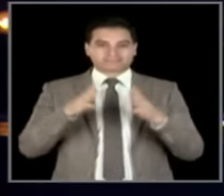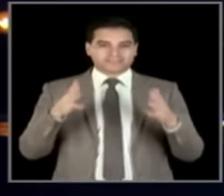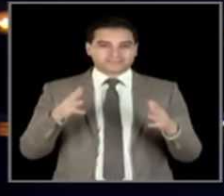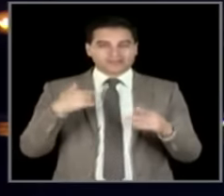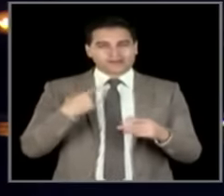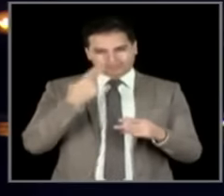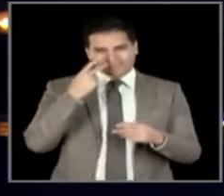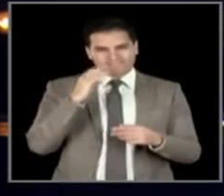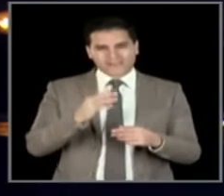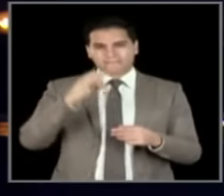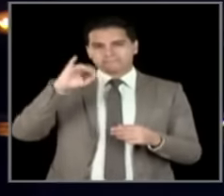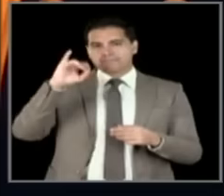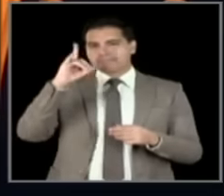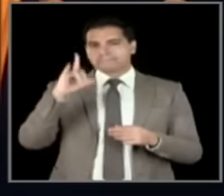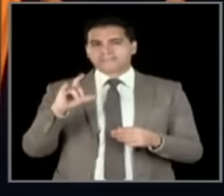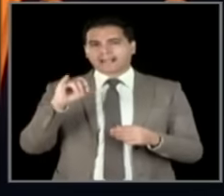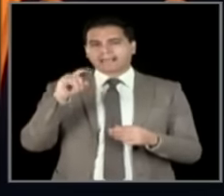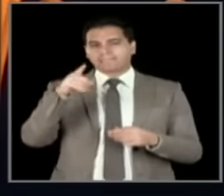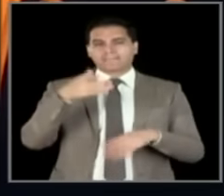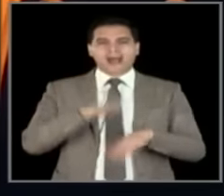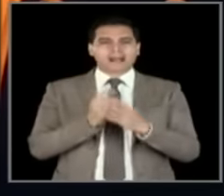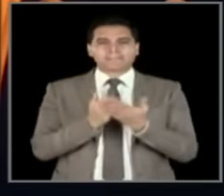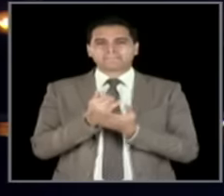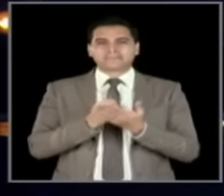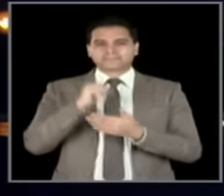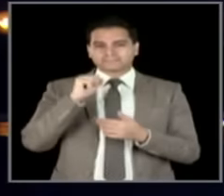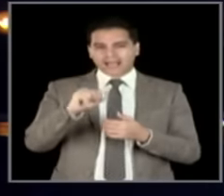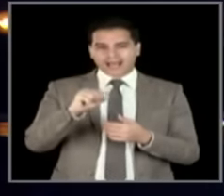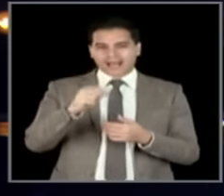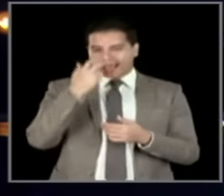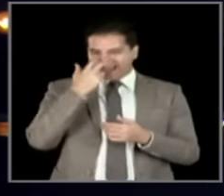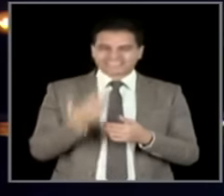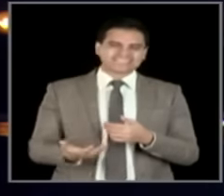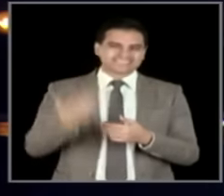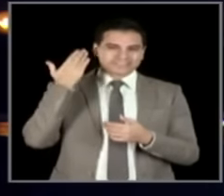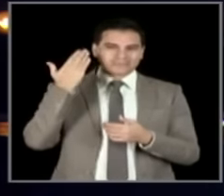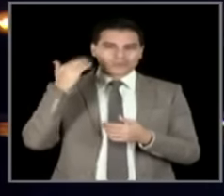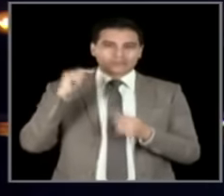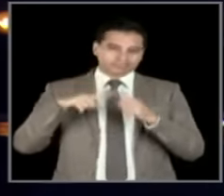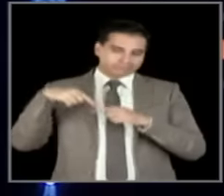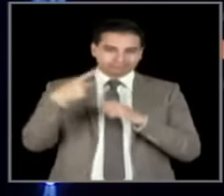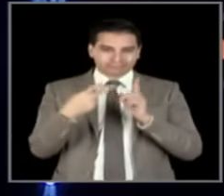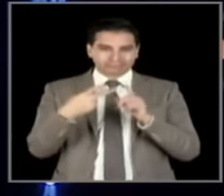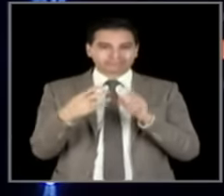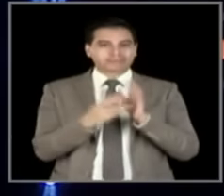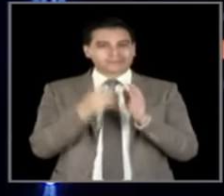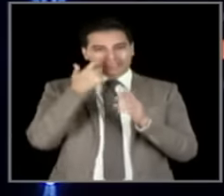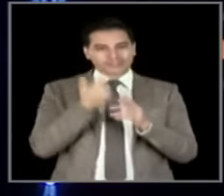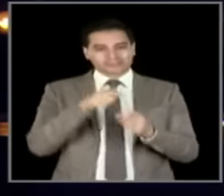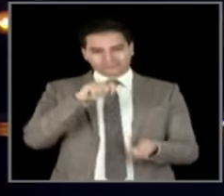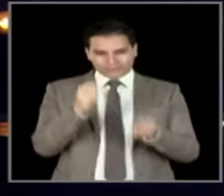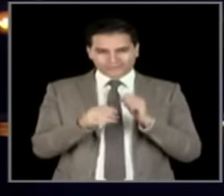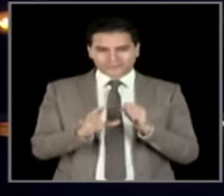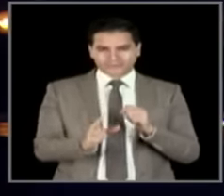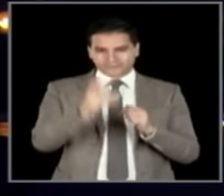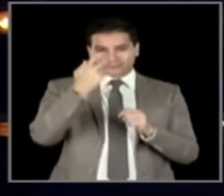ما بين مريم في مدرسه باتيم ومريم في جامعه عين شمس طبعا ايه رايك